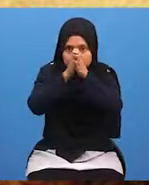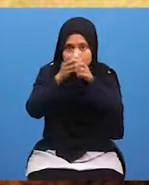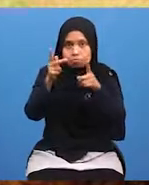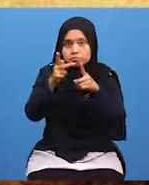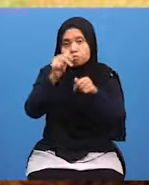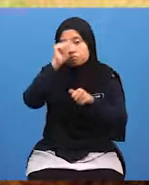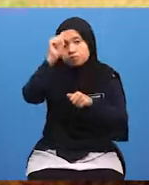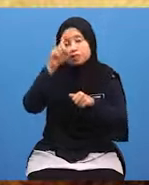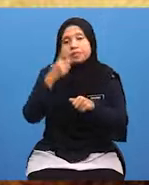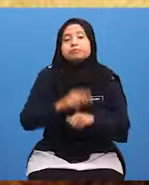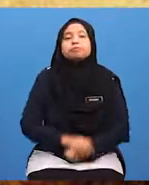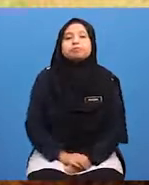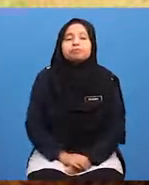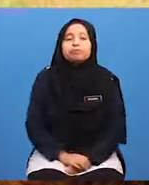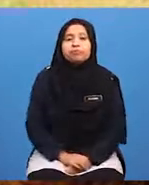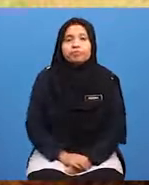SWT.